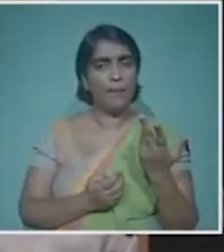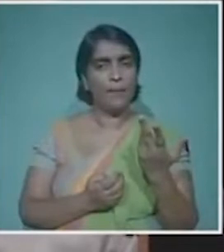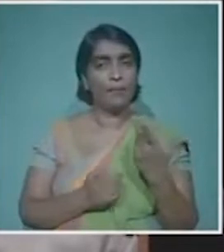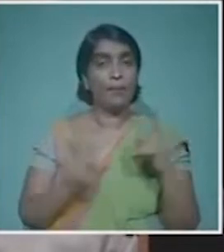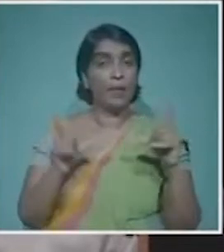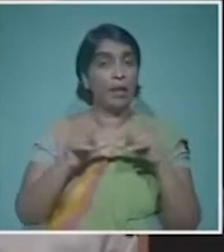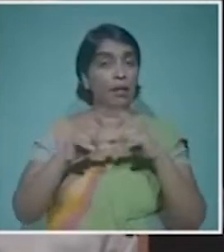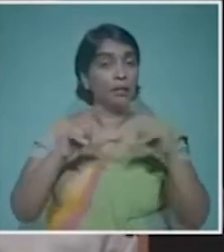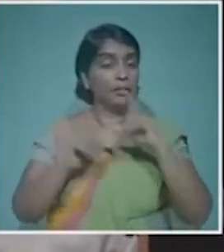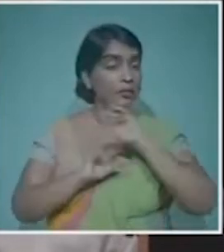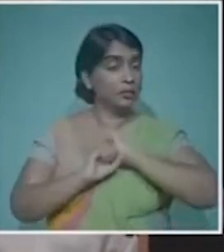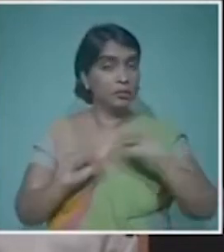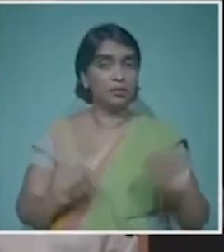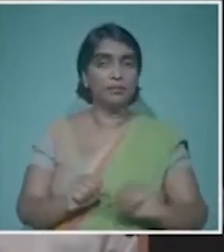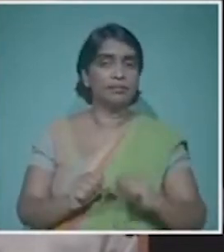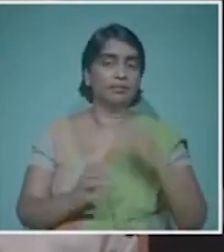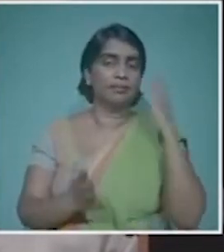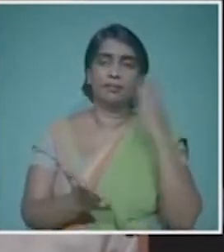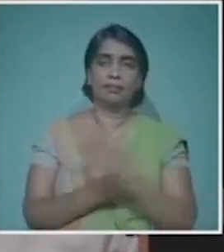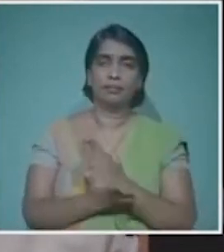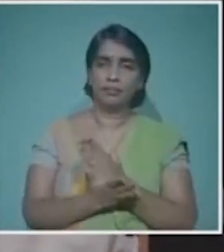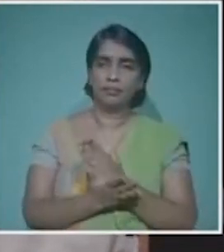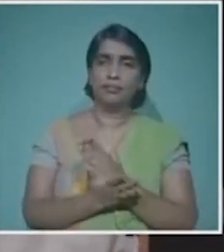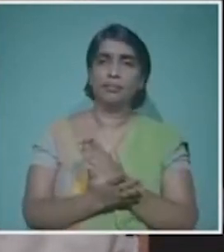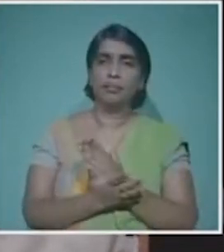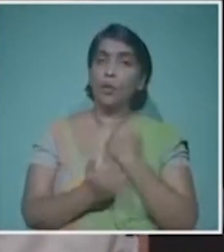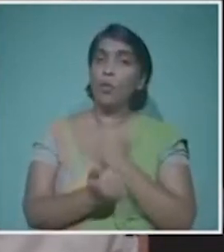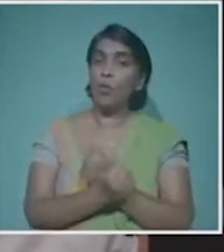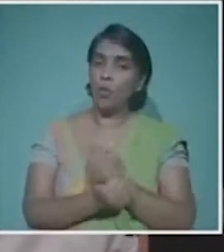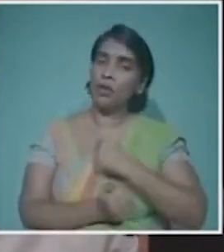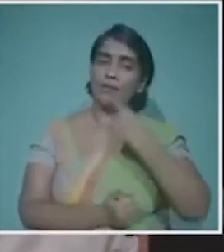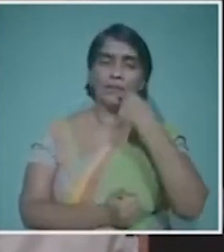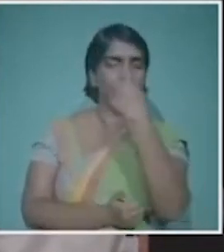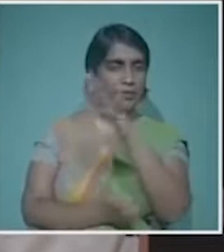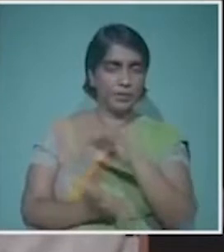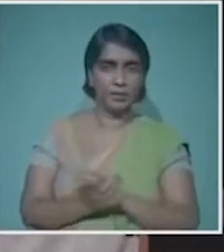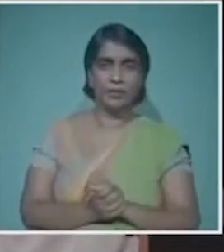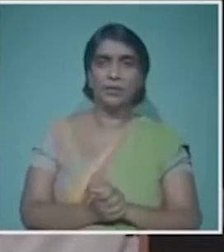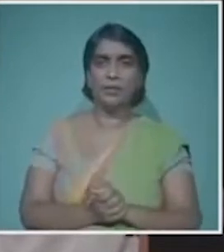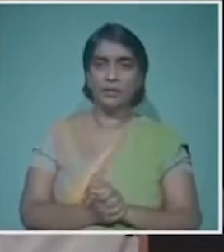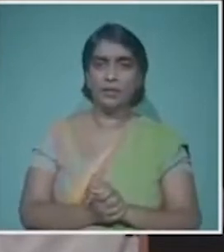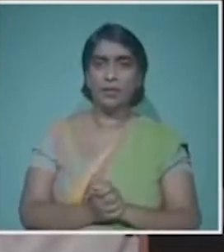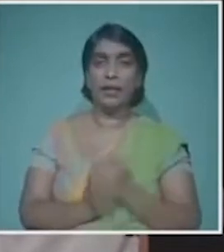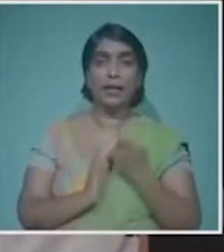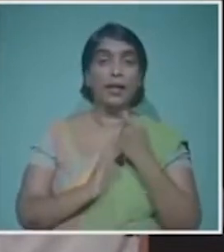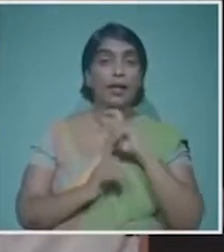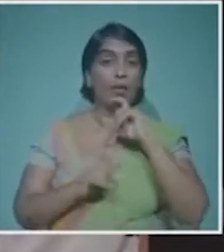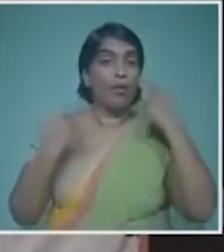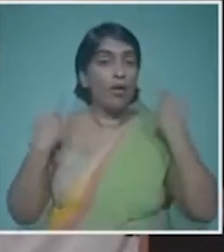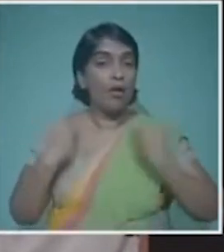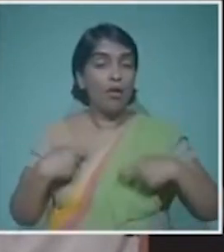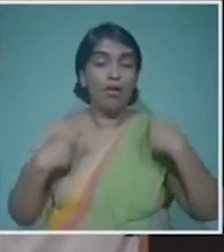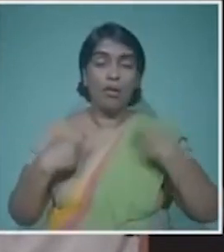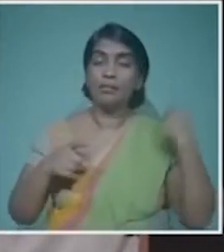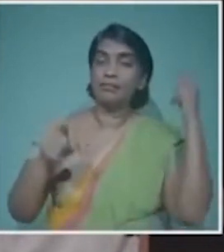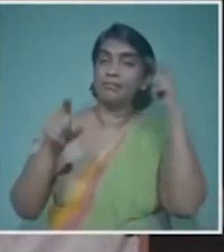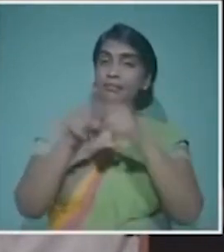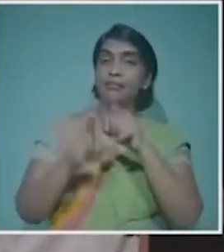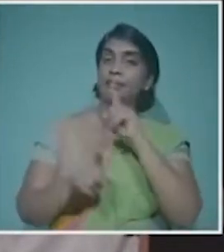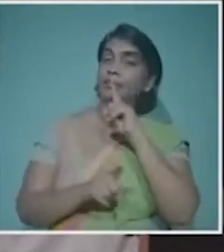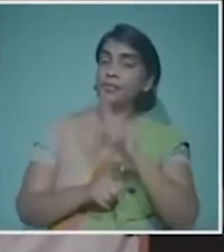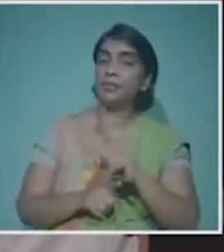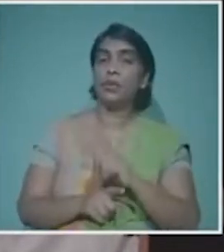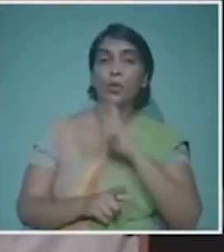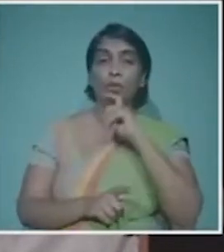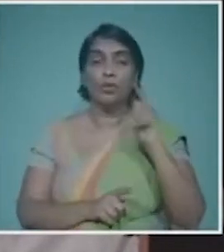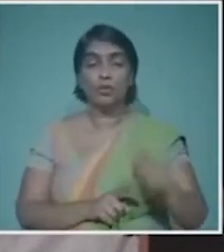පර්මිට් නැතුව එක නවත්තන්න එක පොලිසිට කියලා තියෙනවා එක එක නීතිඥෝගින් කතා කරනවා මේ